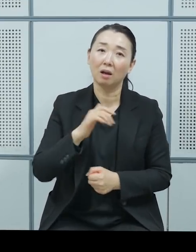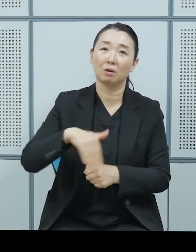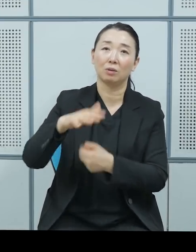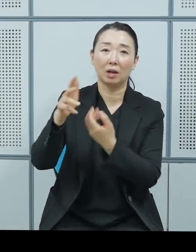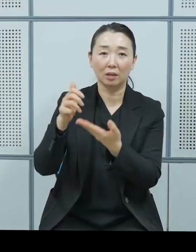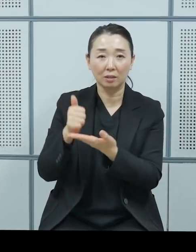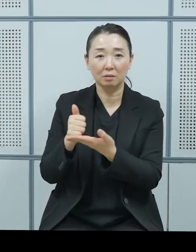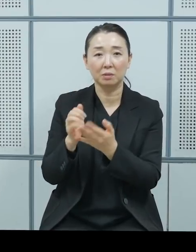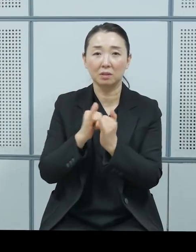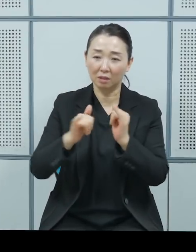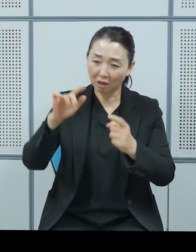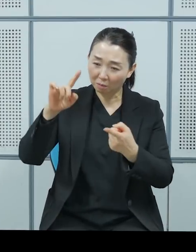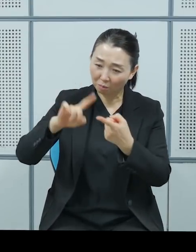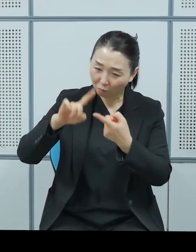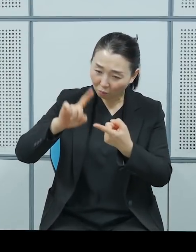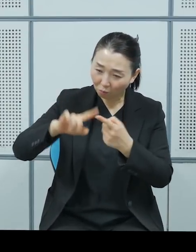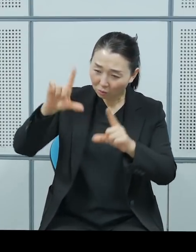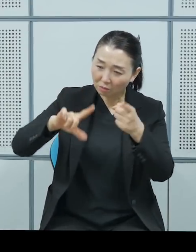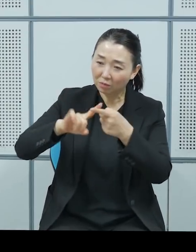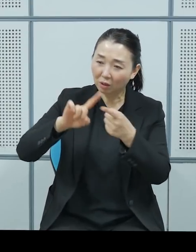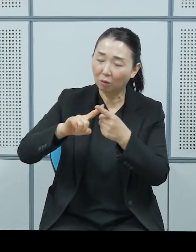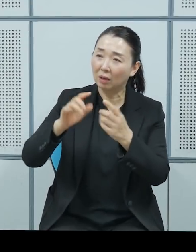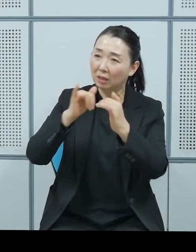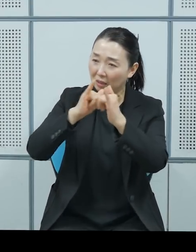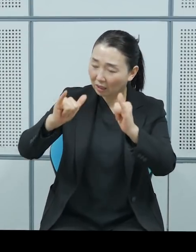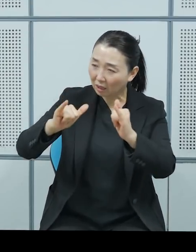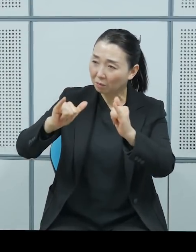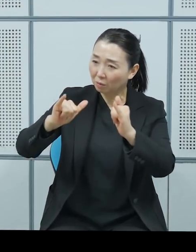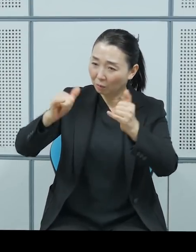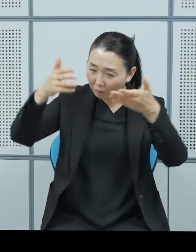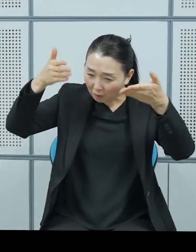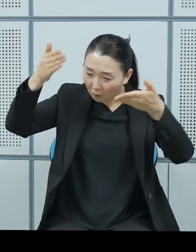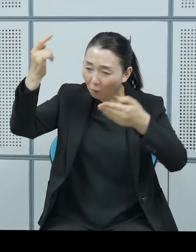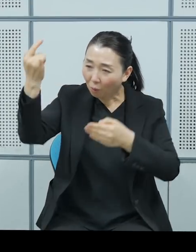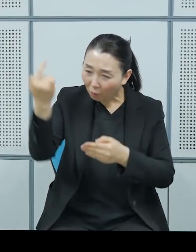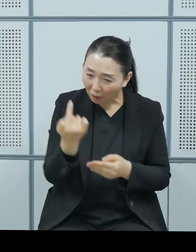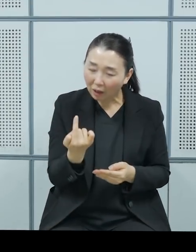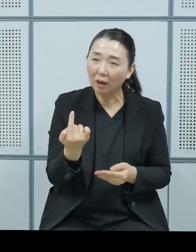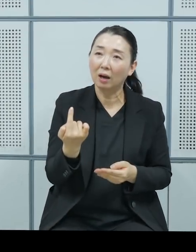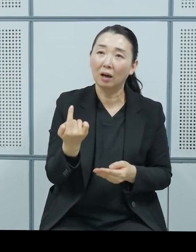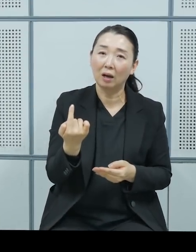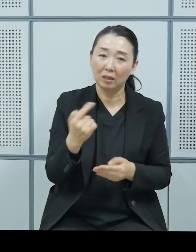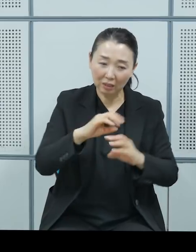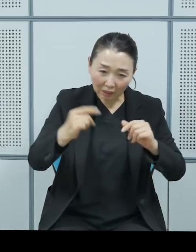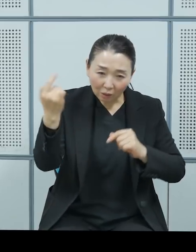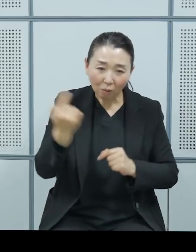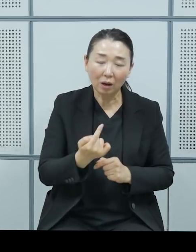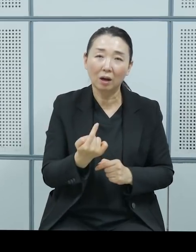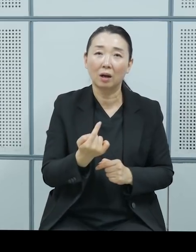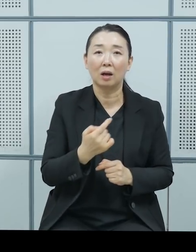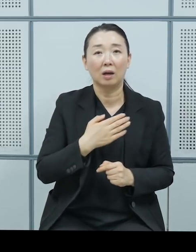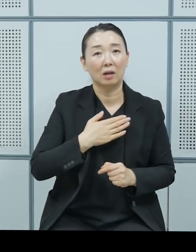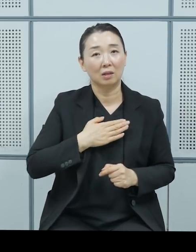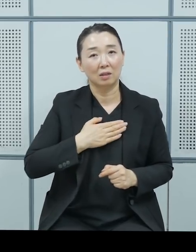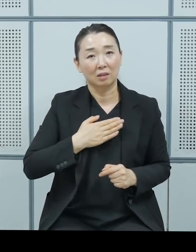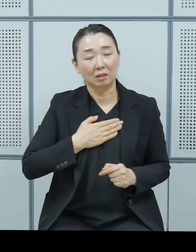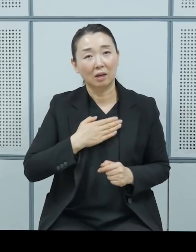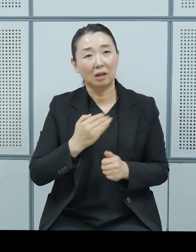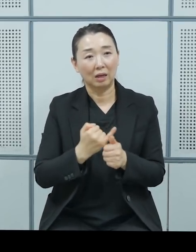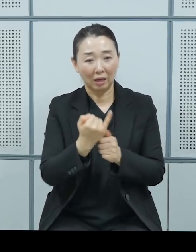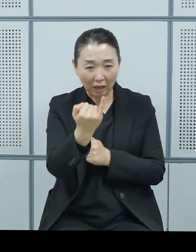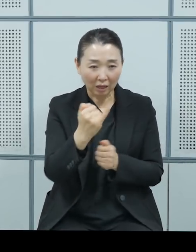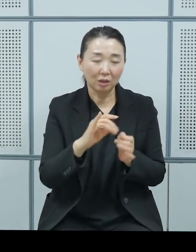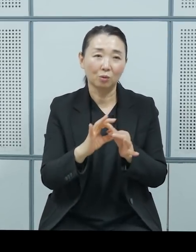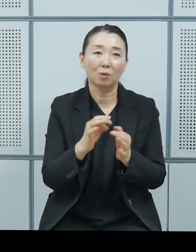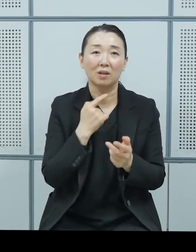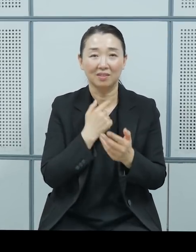하나님이 인간의 모습을 입고 인간이 되셔서 여기 오셨다는 것이 저는 그렇게 깊이 아내를